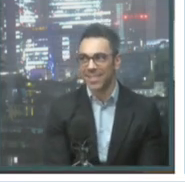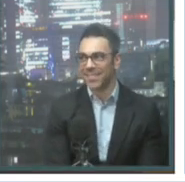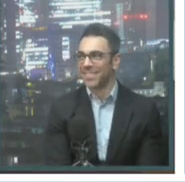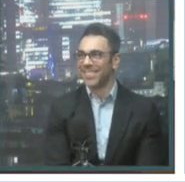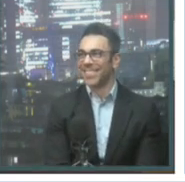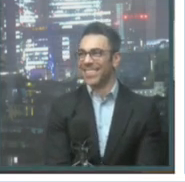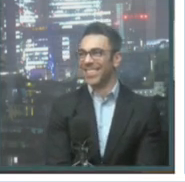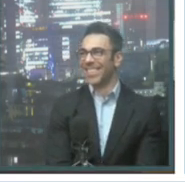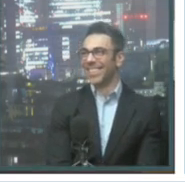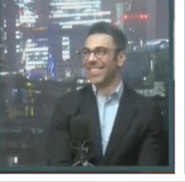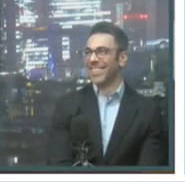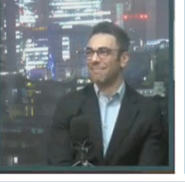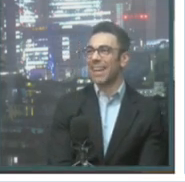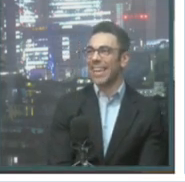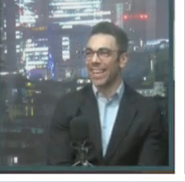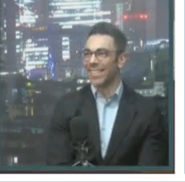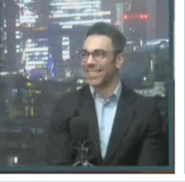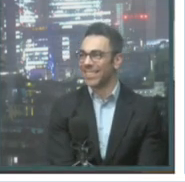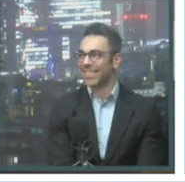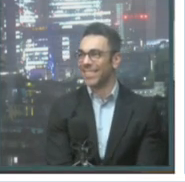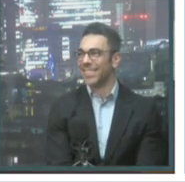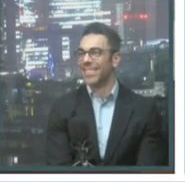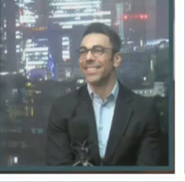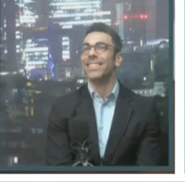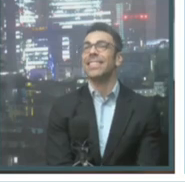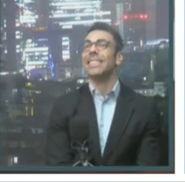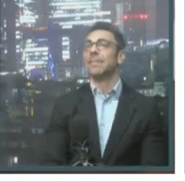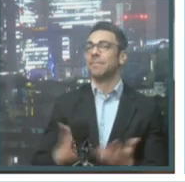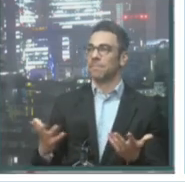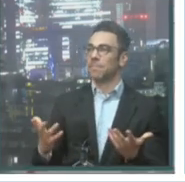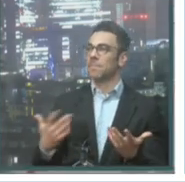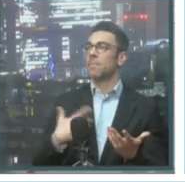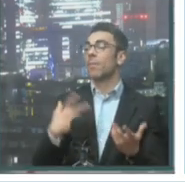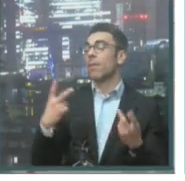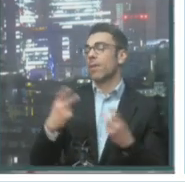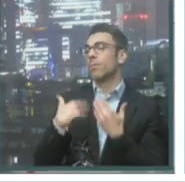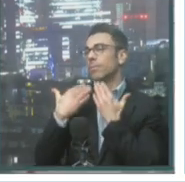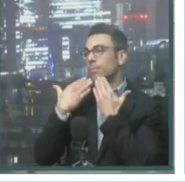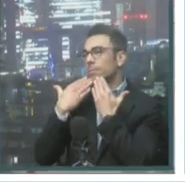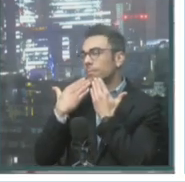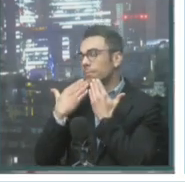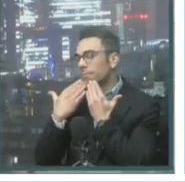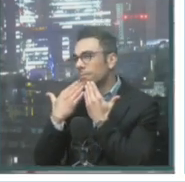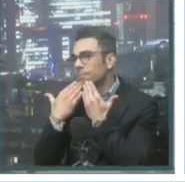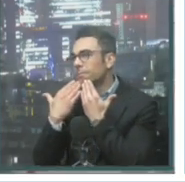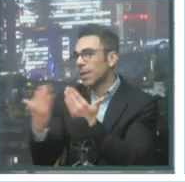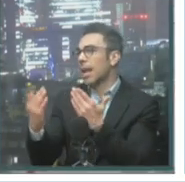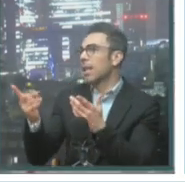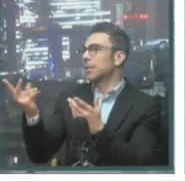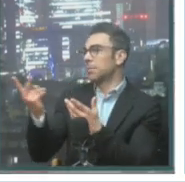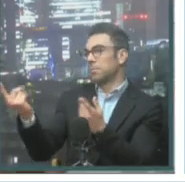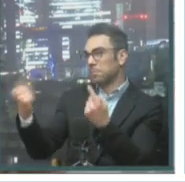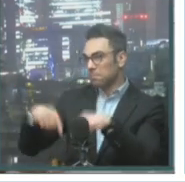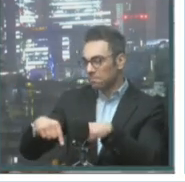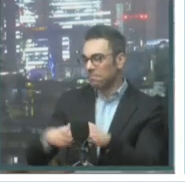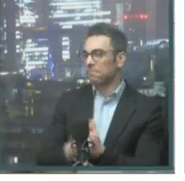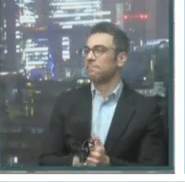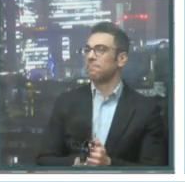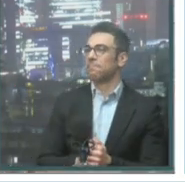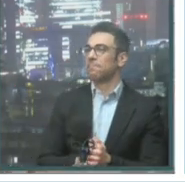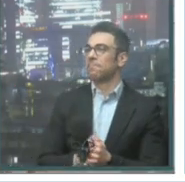diversi ha molto di sé ma che allora io ti ringrazio davvero tantissimo è stato qui con noi oggi